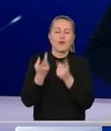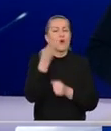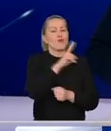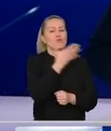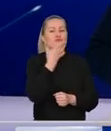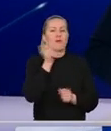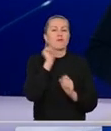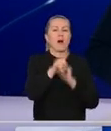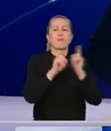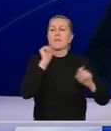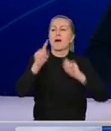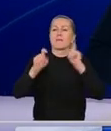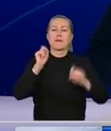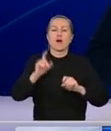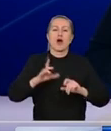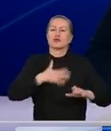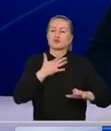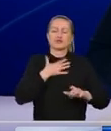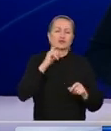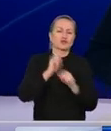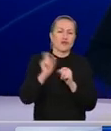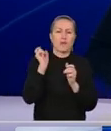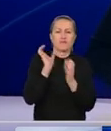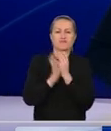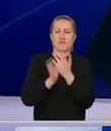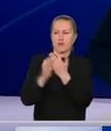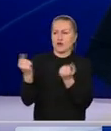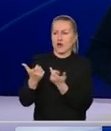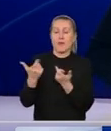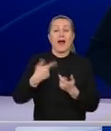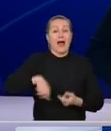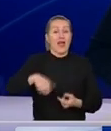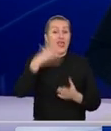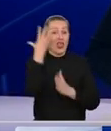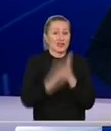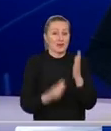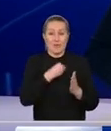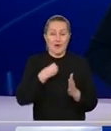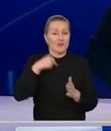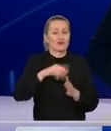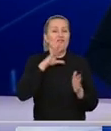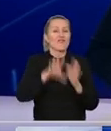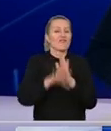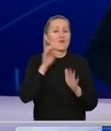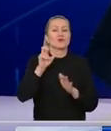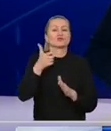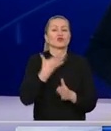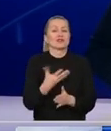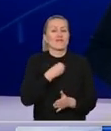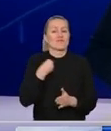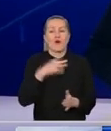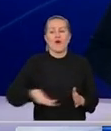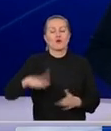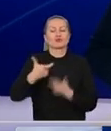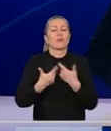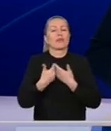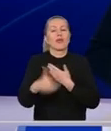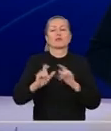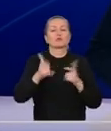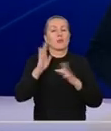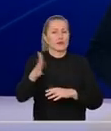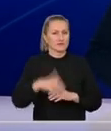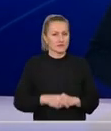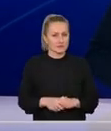w przestrzeń publiczną gniewne słowa pogardy. A Polacy jesienią będą musieli wybrać, jakiego kraju chcą na najbliższe lata. Krzysztof